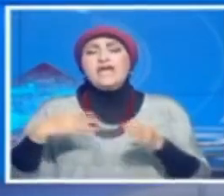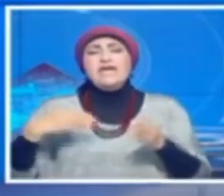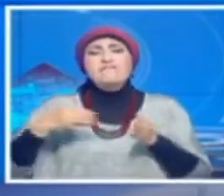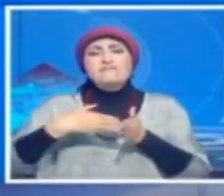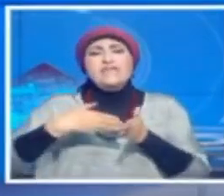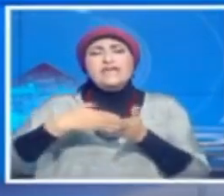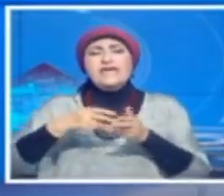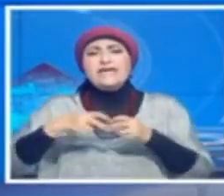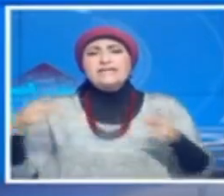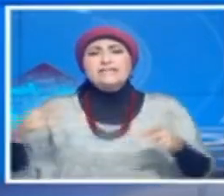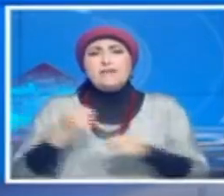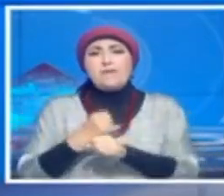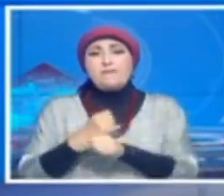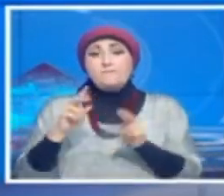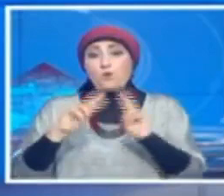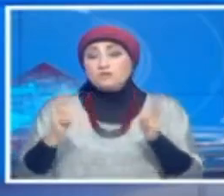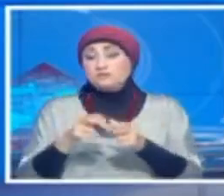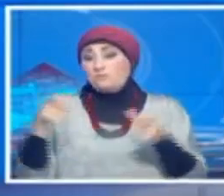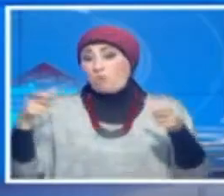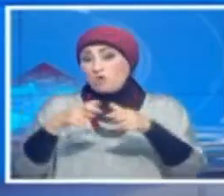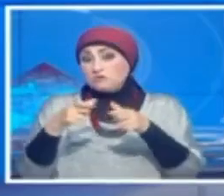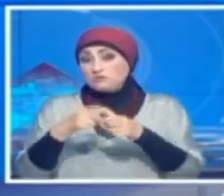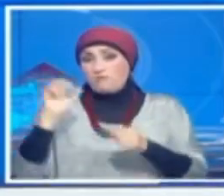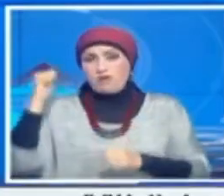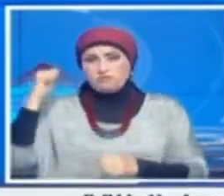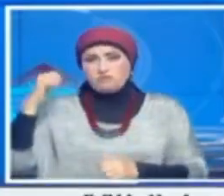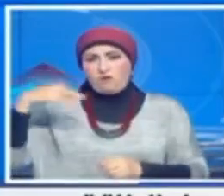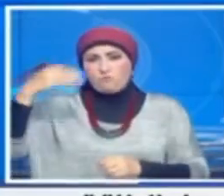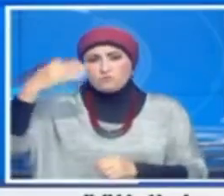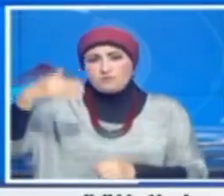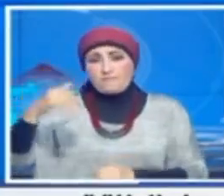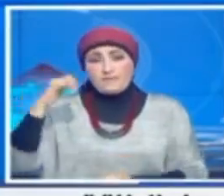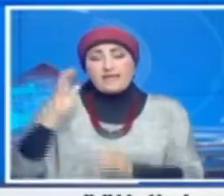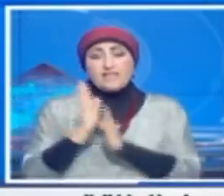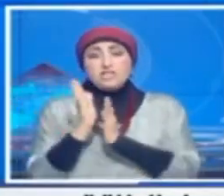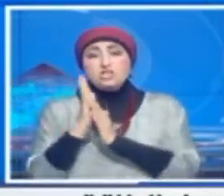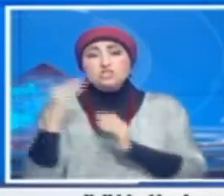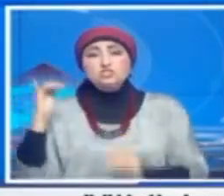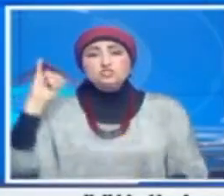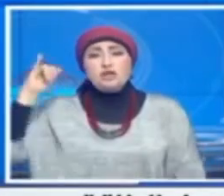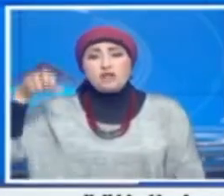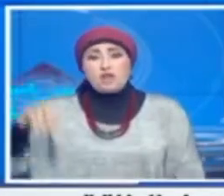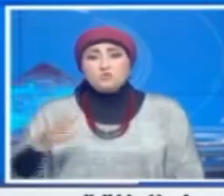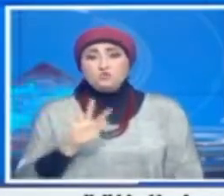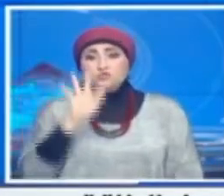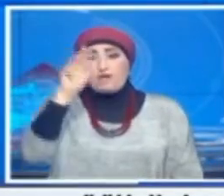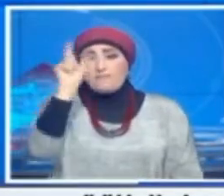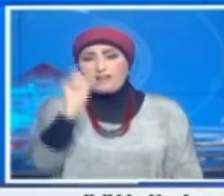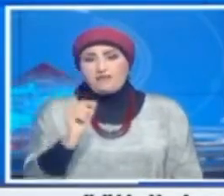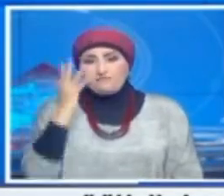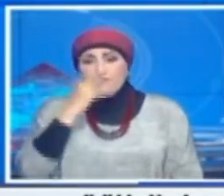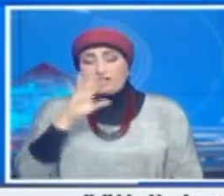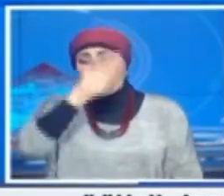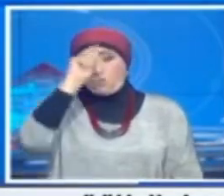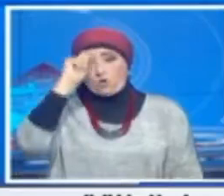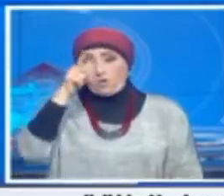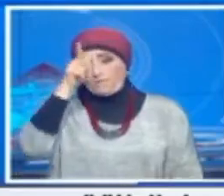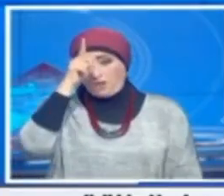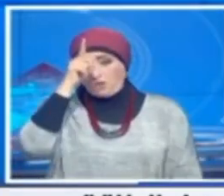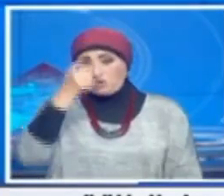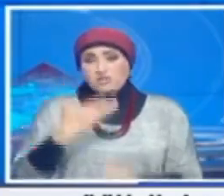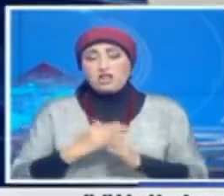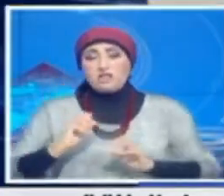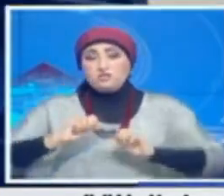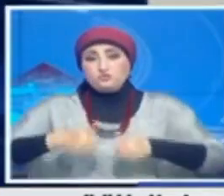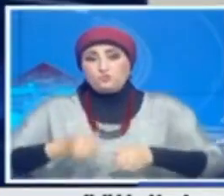المؤتمر الإقليمي لحوار الطاقة المستقبلي للشرق الأوسط وشمال إفريقيا وأوروبا بالأردن، شارك المهندس طارق الملا وزير